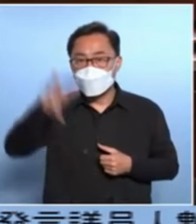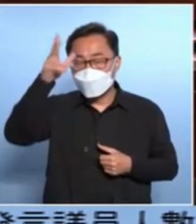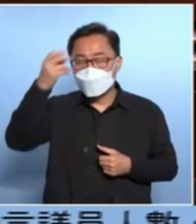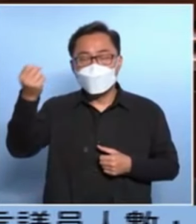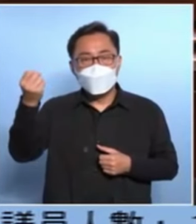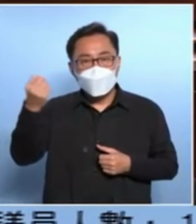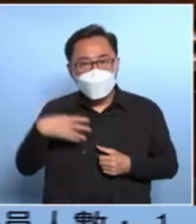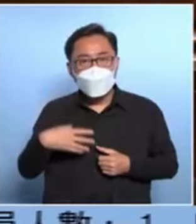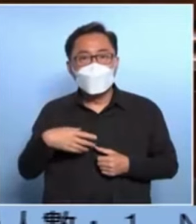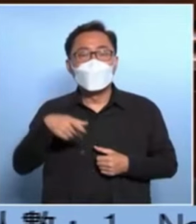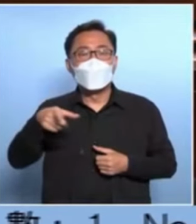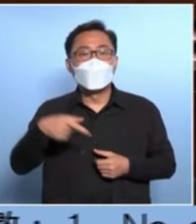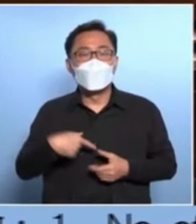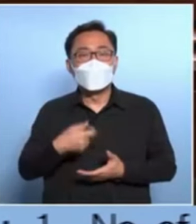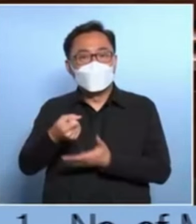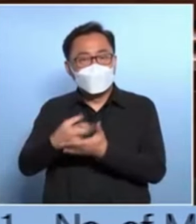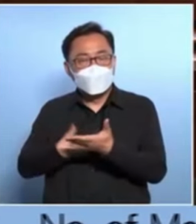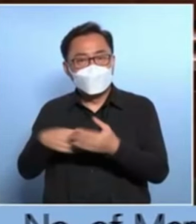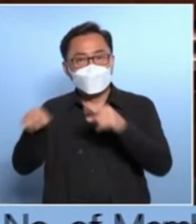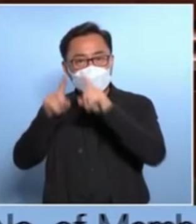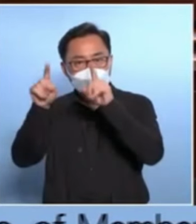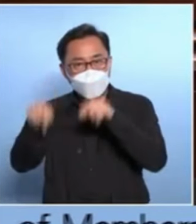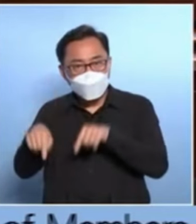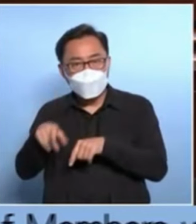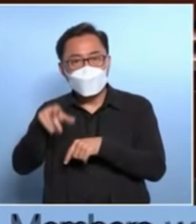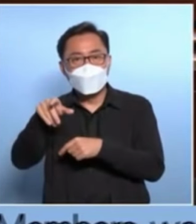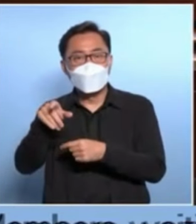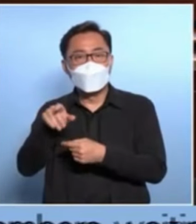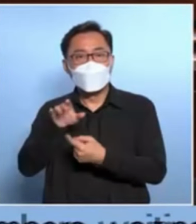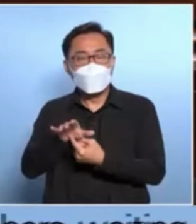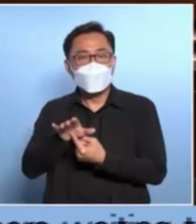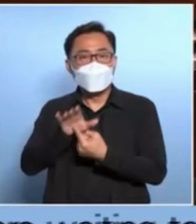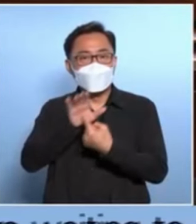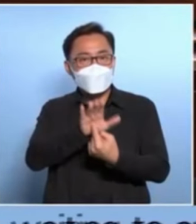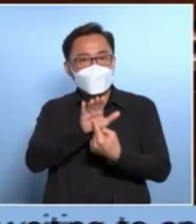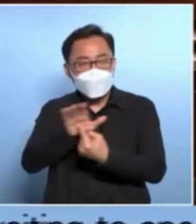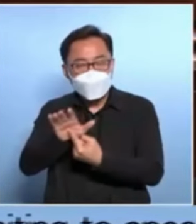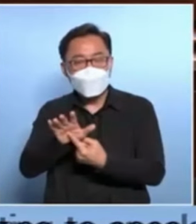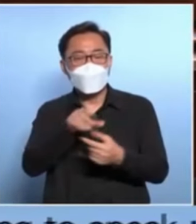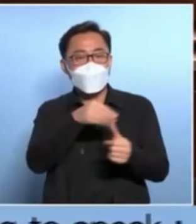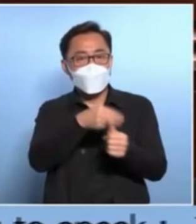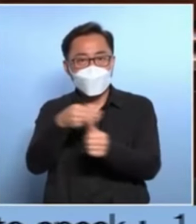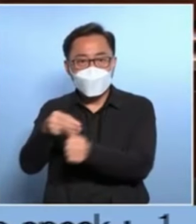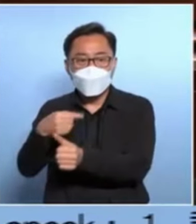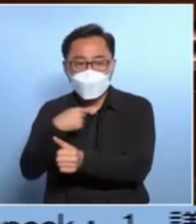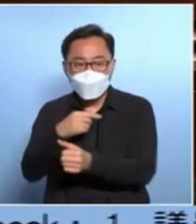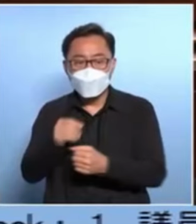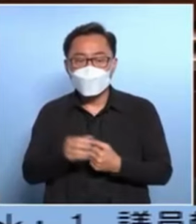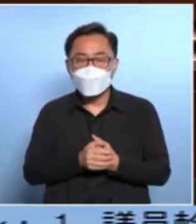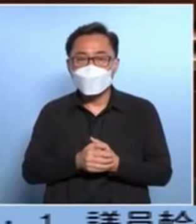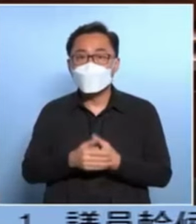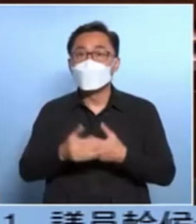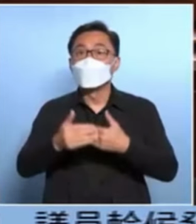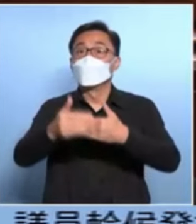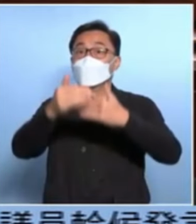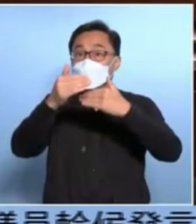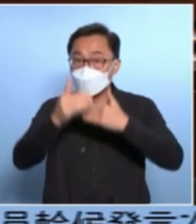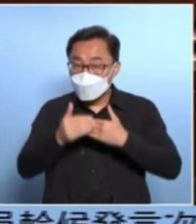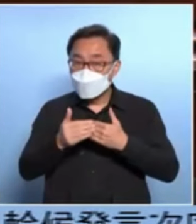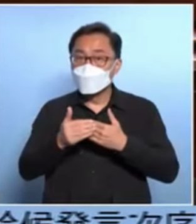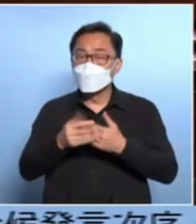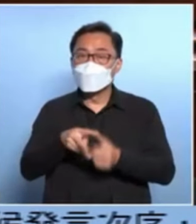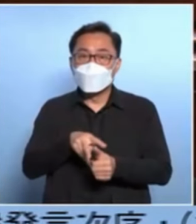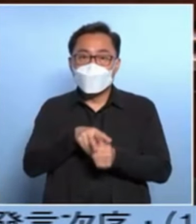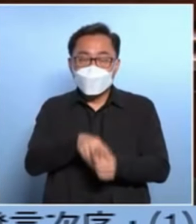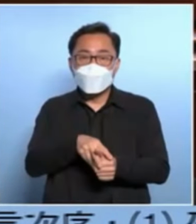要做指引，就住唔同嘅業界要提出指引，要做培訓，咁先至可以推出呢一個強